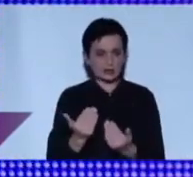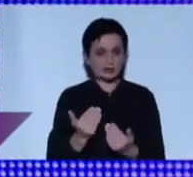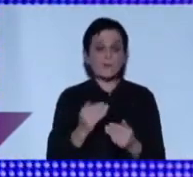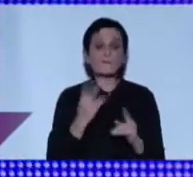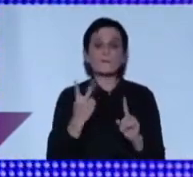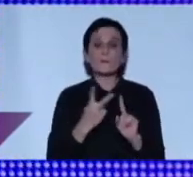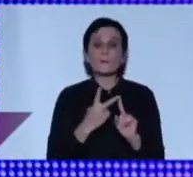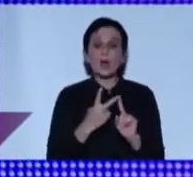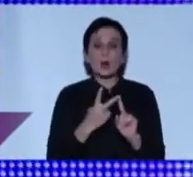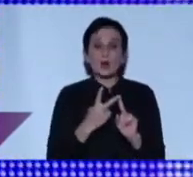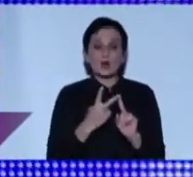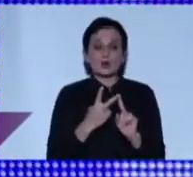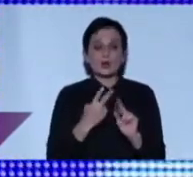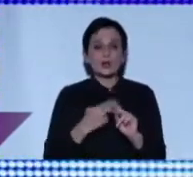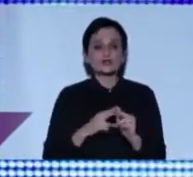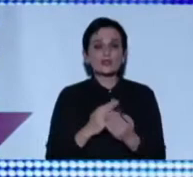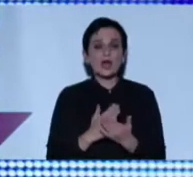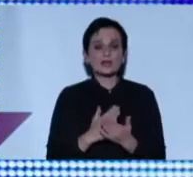არის